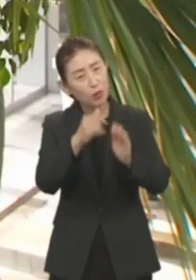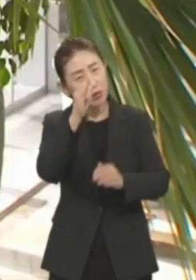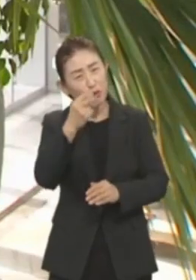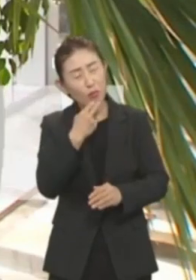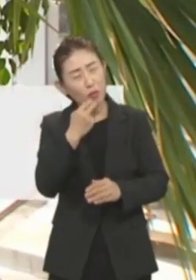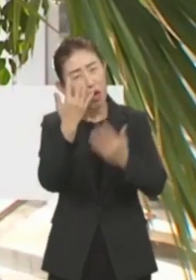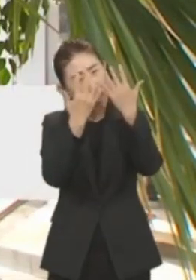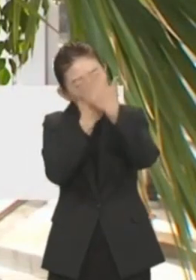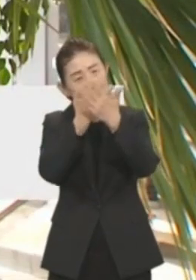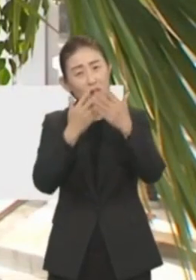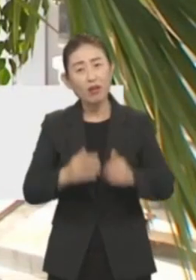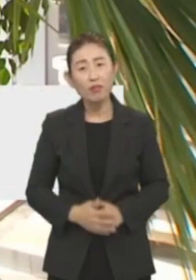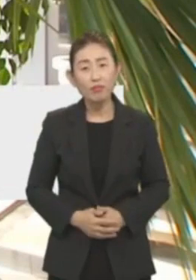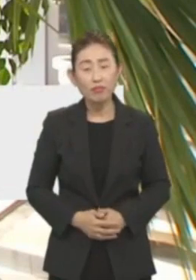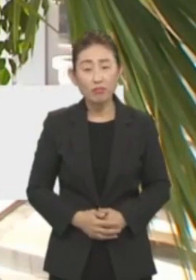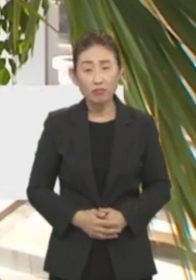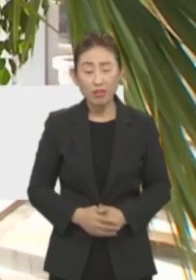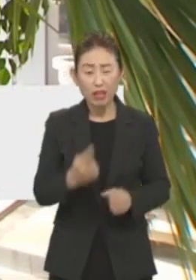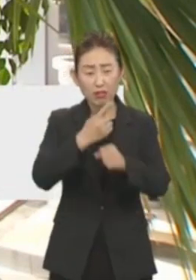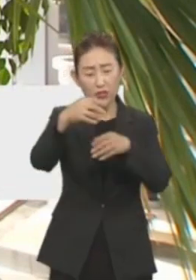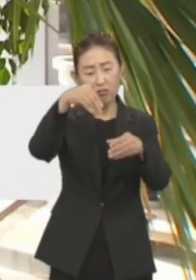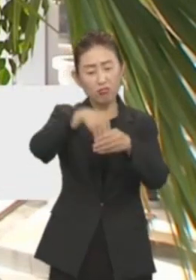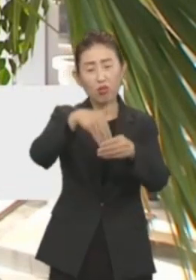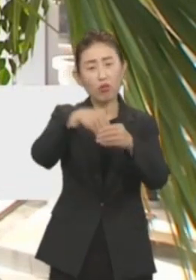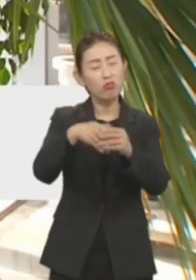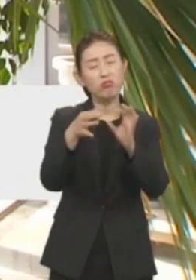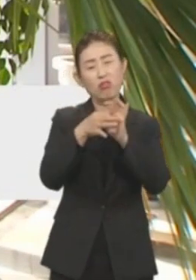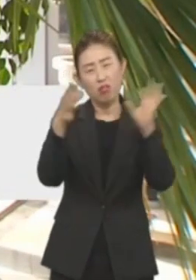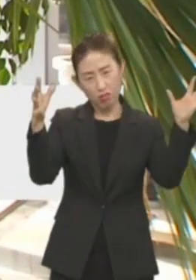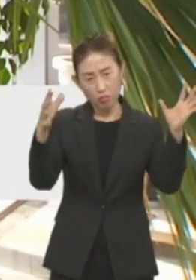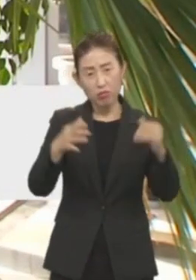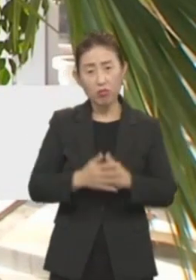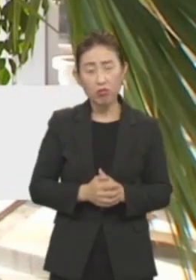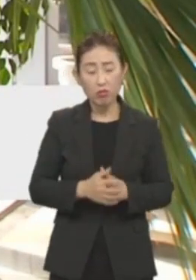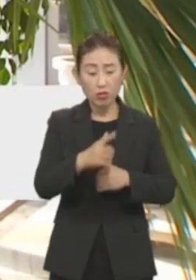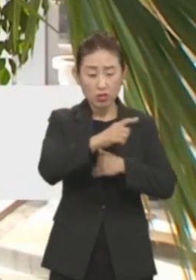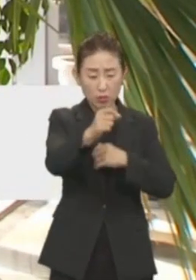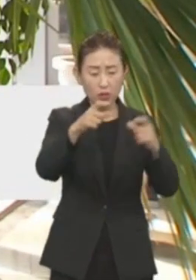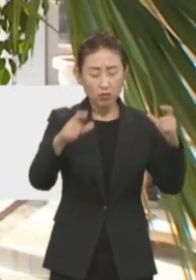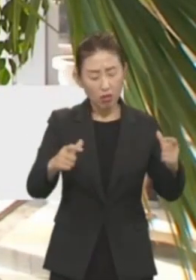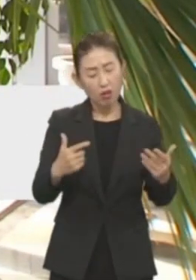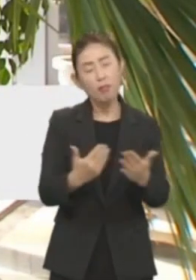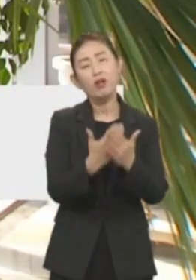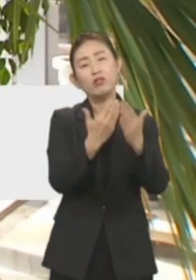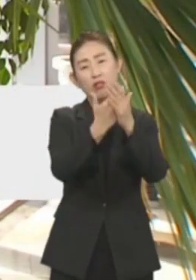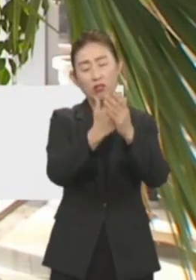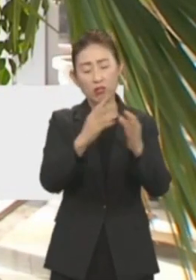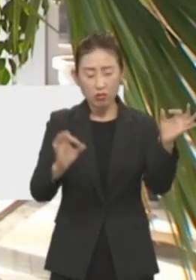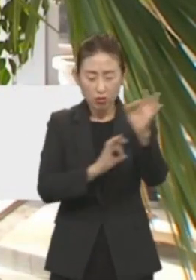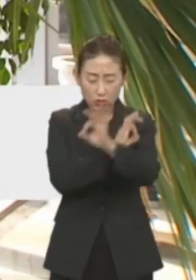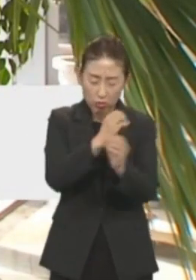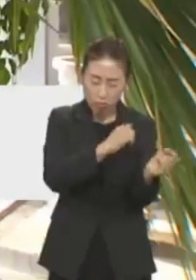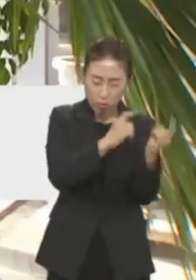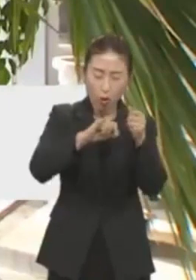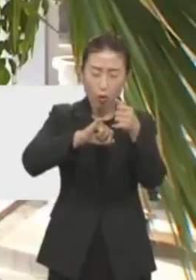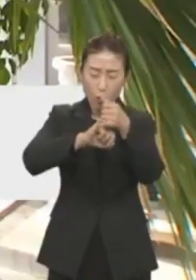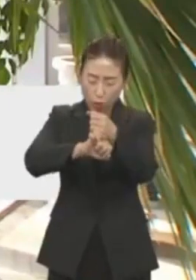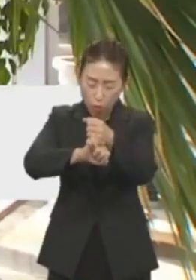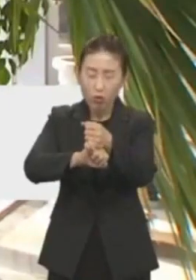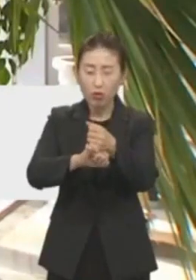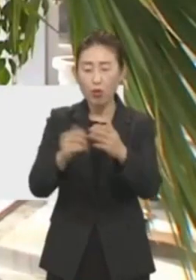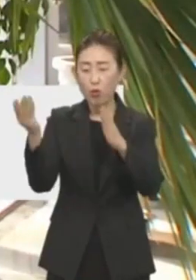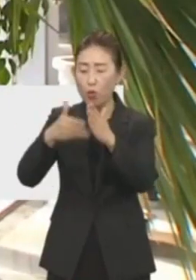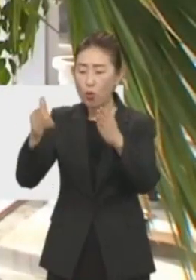총선과 상관없이 지역의 균형 발전 그리고 또 지역 경제 활성화를 위해서는 꼭 필요한 것이기